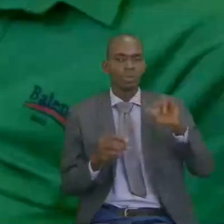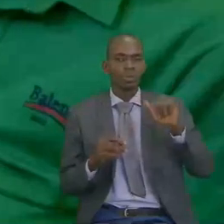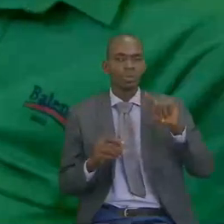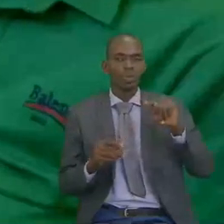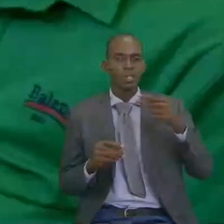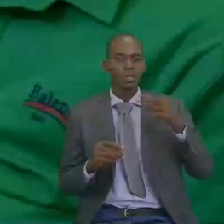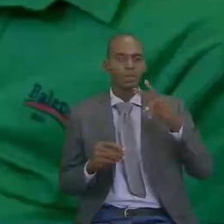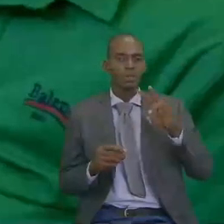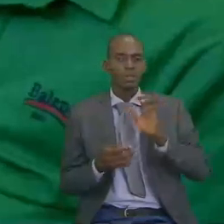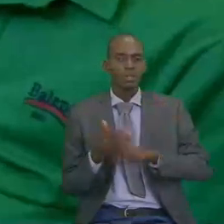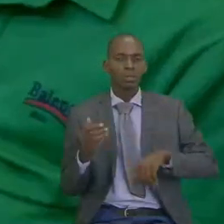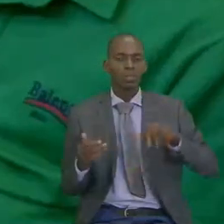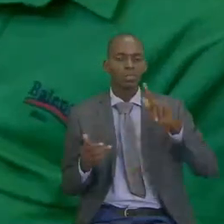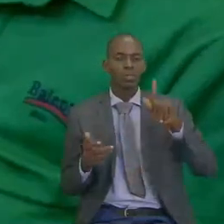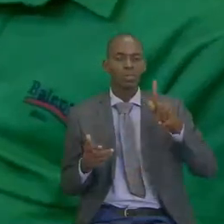21:41.